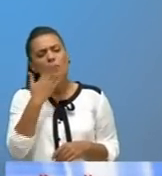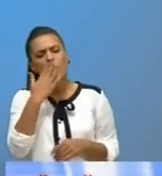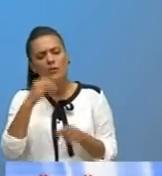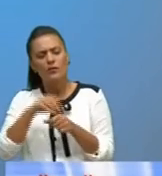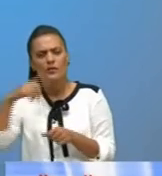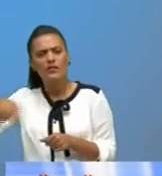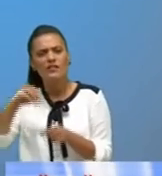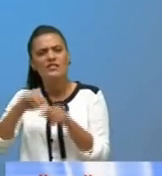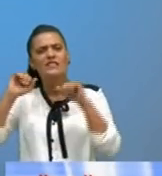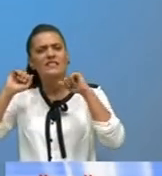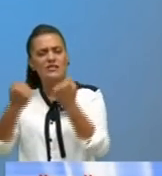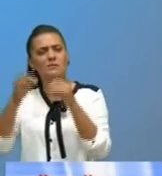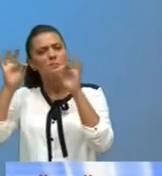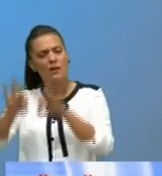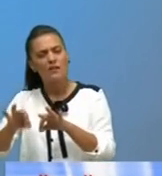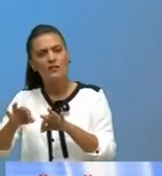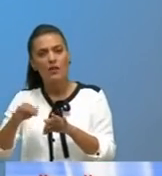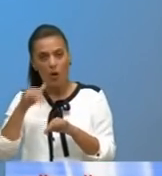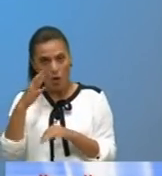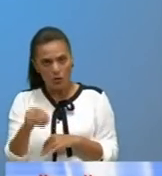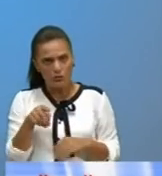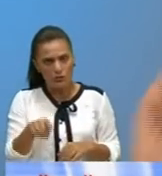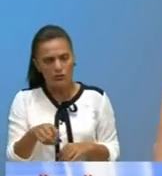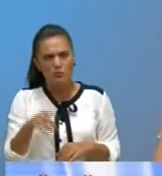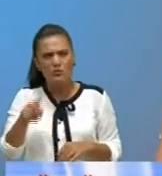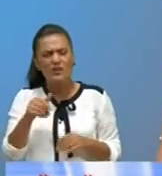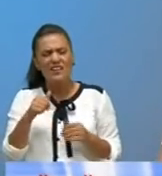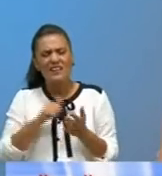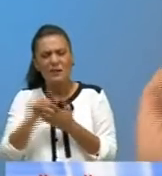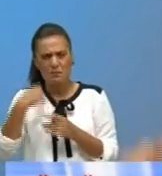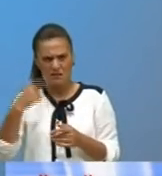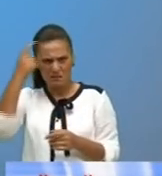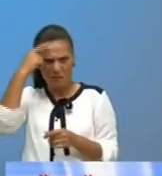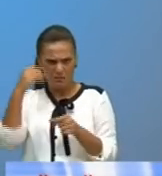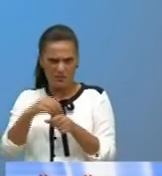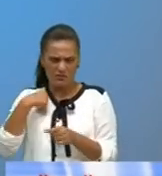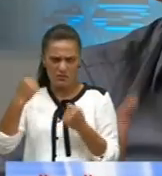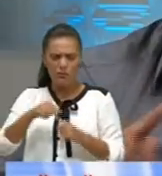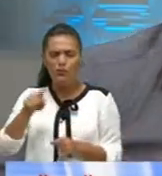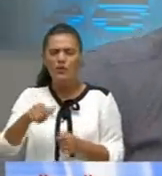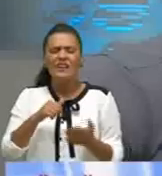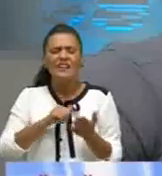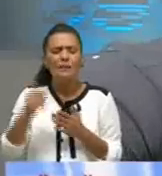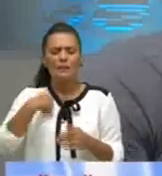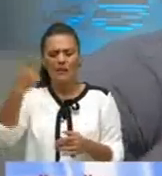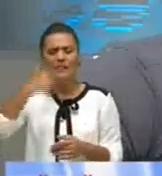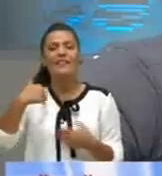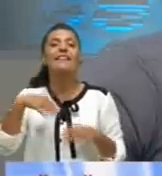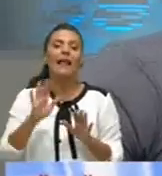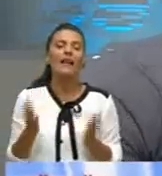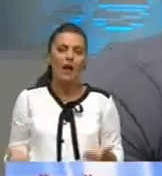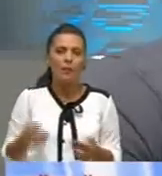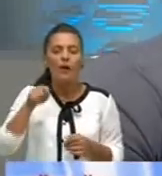okullar kışın başlasaydı da olur muydu? Bu tamamen bizim kodlamamız mı yani bu kafamızdaki? Bu tamamen bizim kodlamamız değil